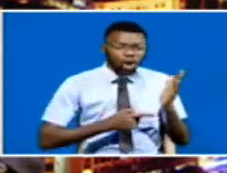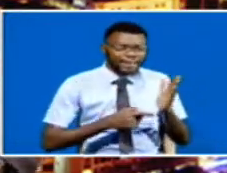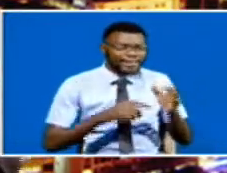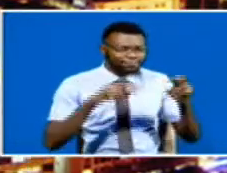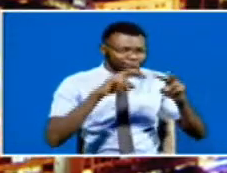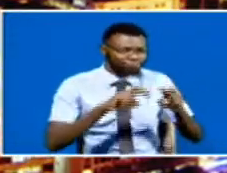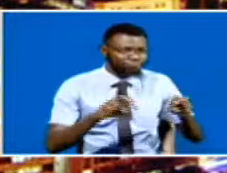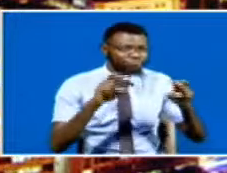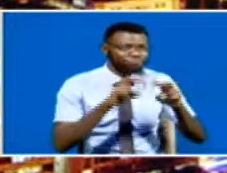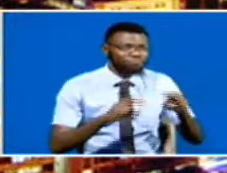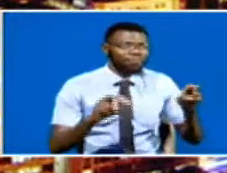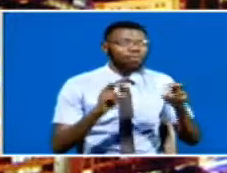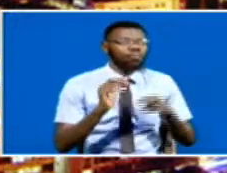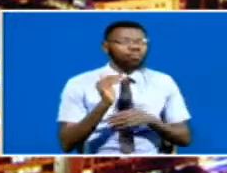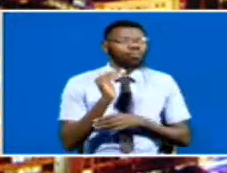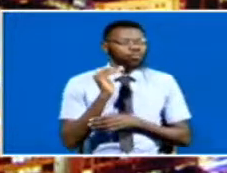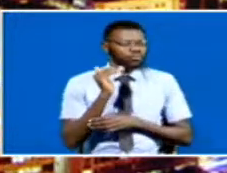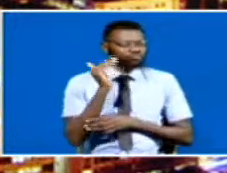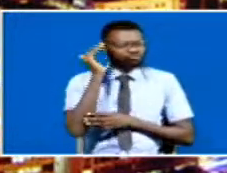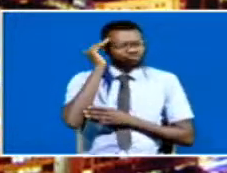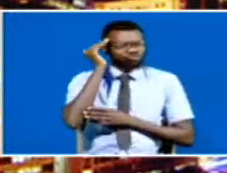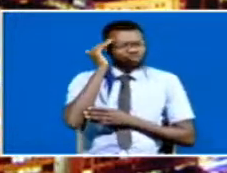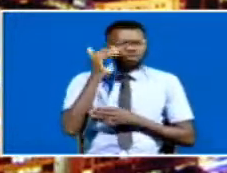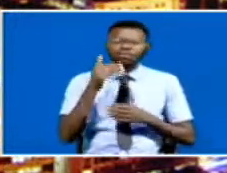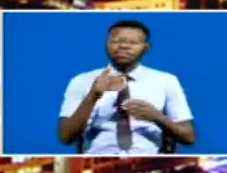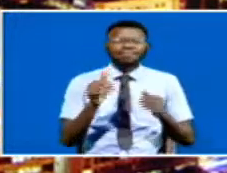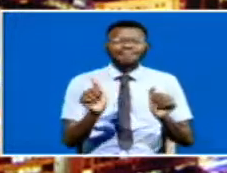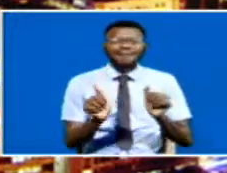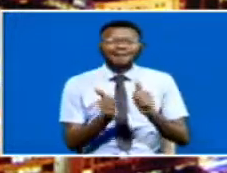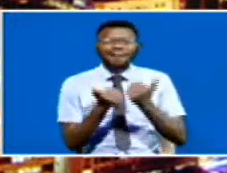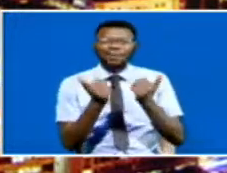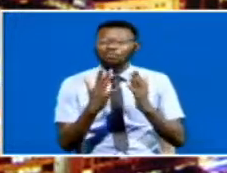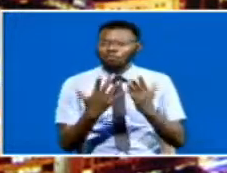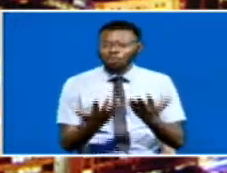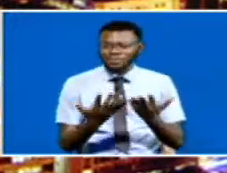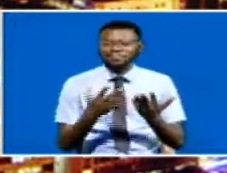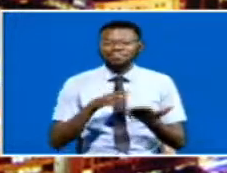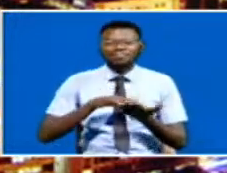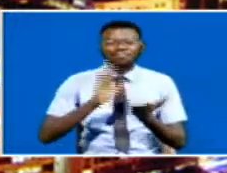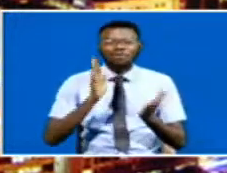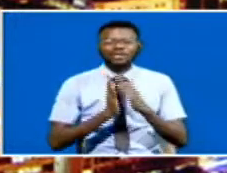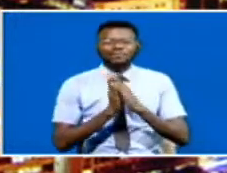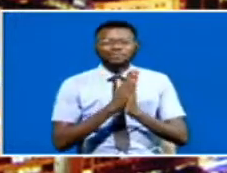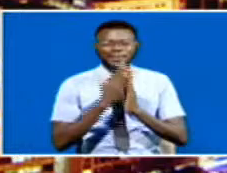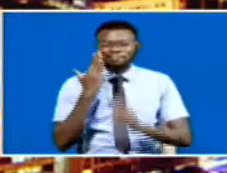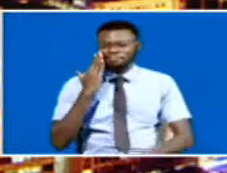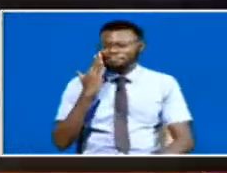uchunguzi wa kina kuwawajibisha wahusika wakuu. Dalma Sakali anaarifu zaidi.